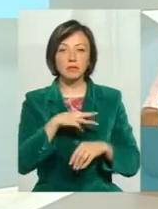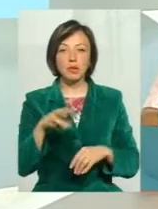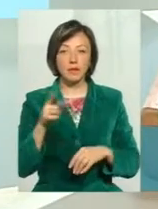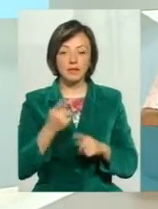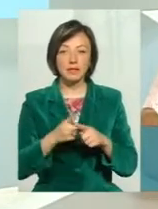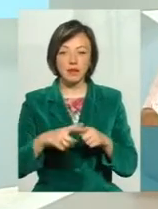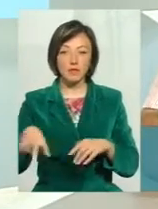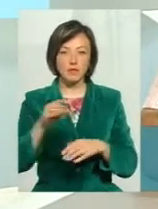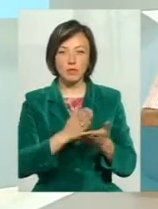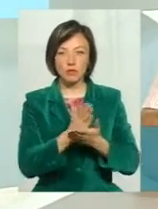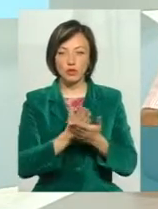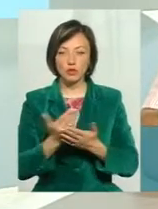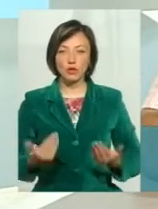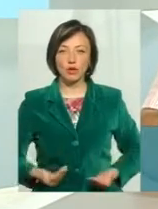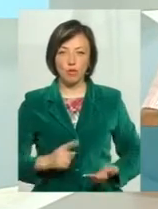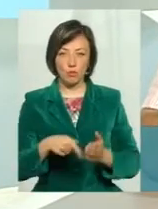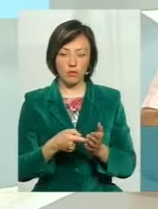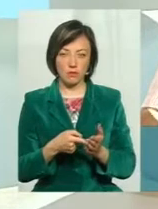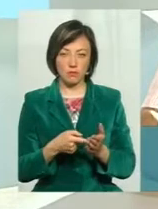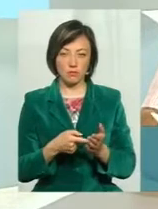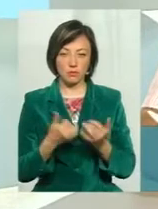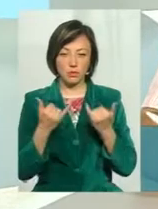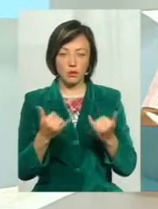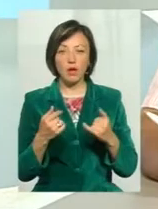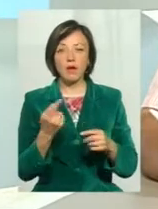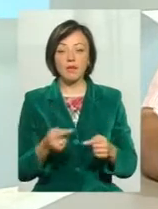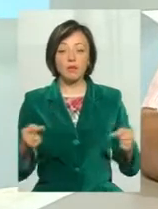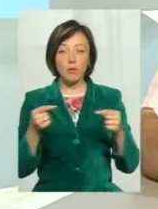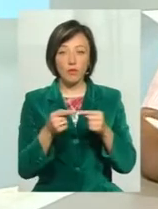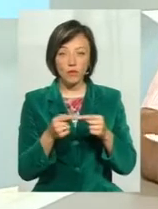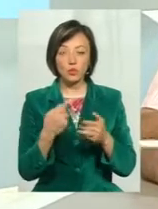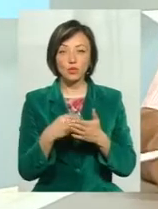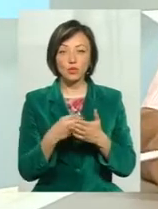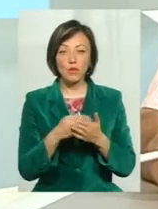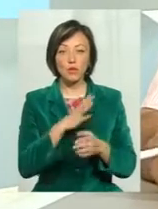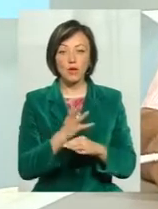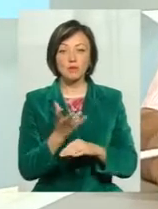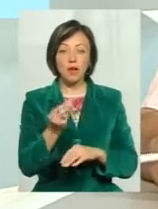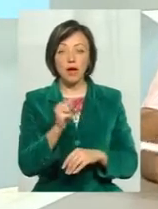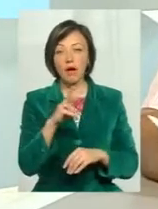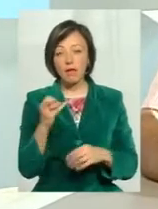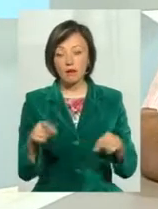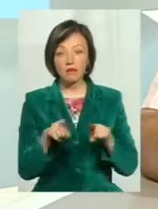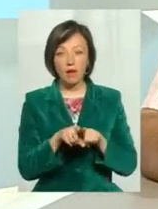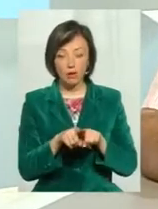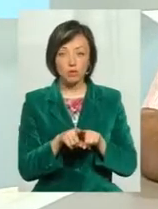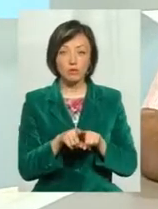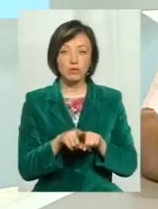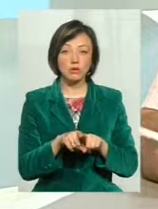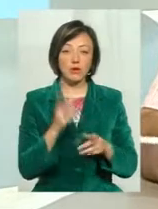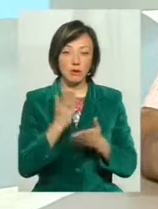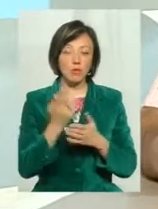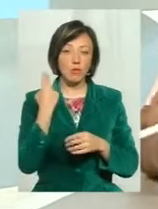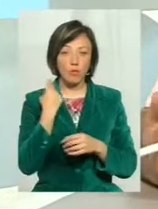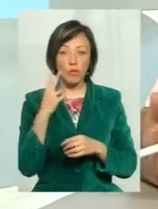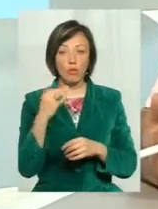Тобто це по всіх послугах житлово-комунальних. Відповідно, сума була сплачена, але ми також констатуємо сьогодні борг. Але